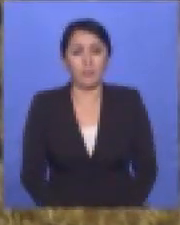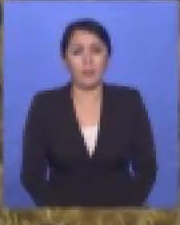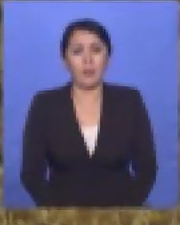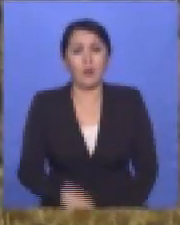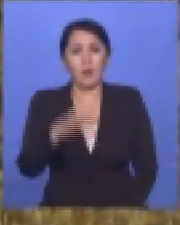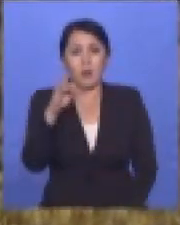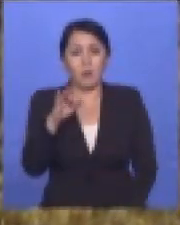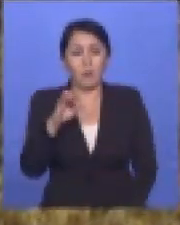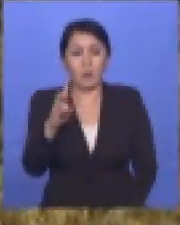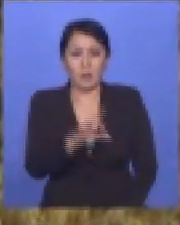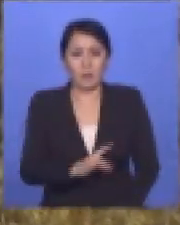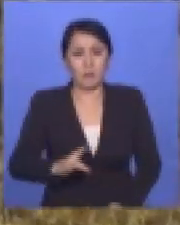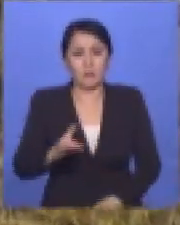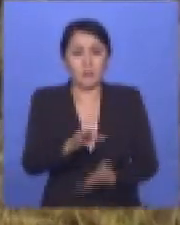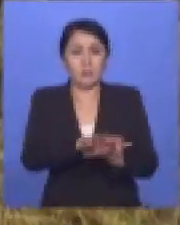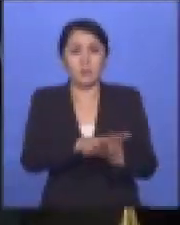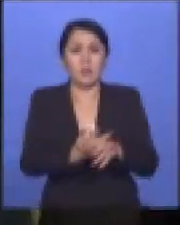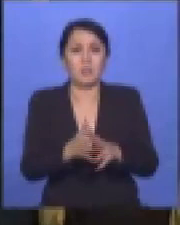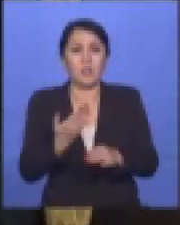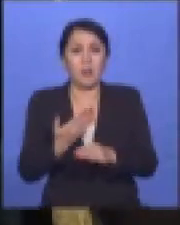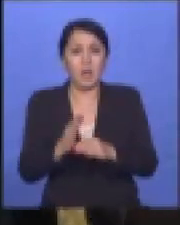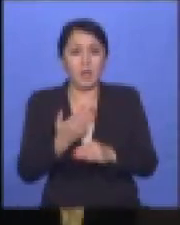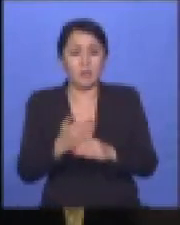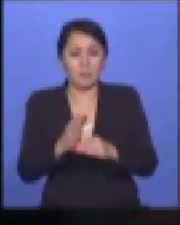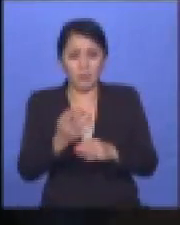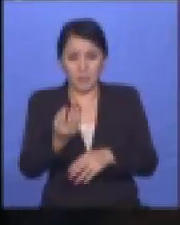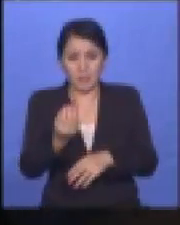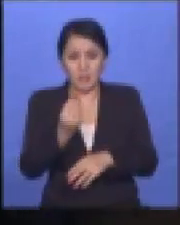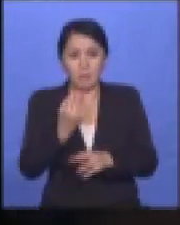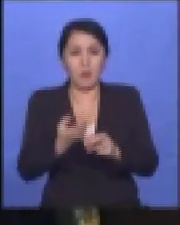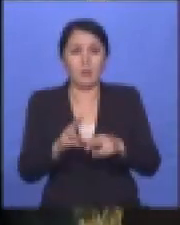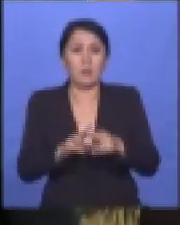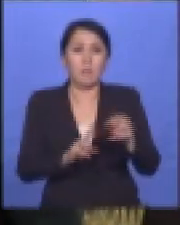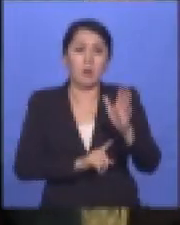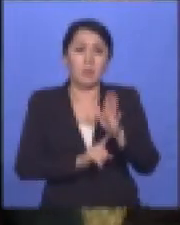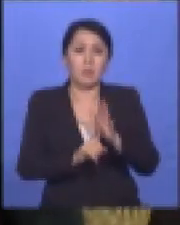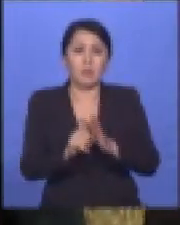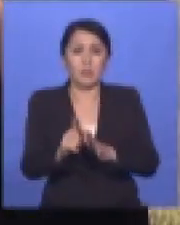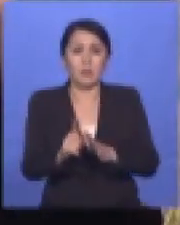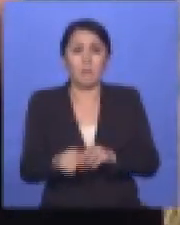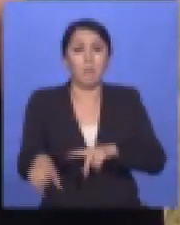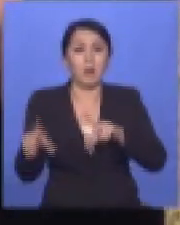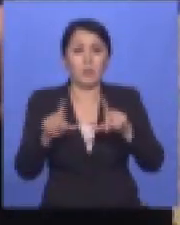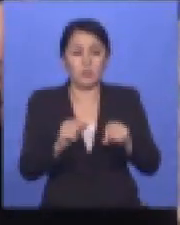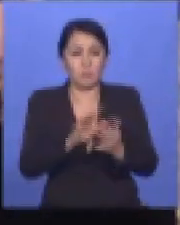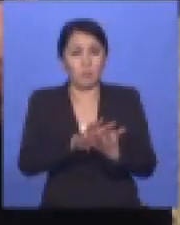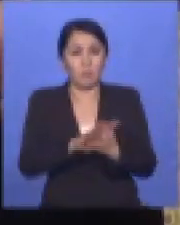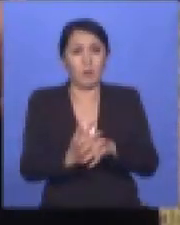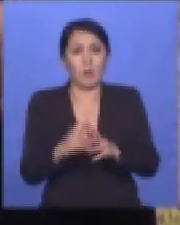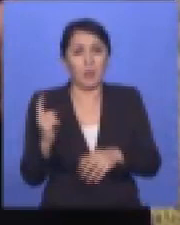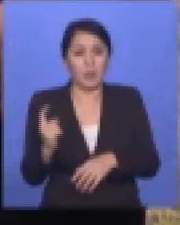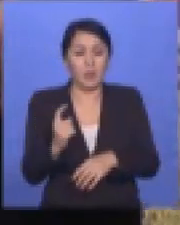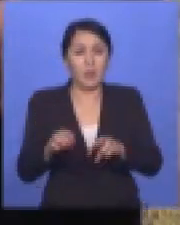Айдарбек Сапаровпен бірге өңірге аграрлық несие корпорациясы мен азық-түлік корпорациясы басқармасының төрағалары да келді. Ауыл шаруашылығының